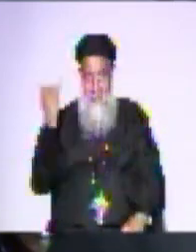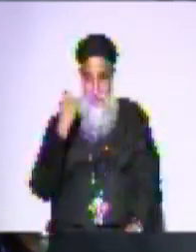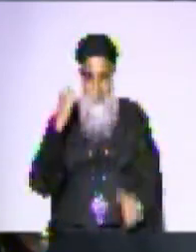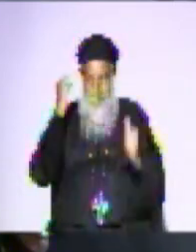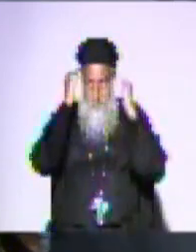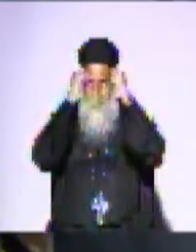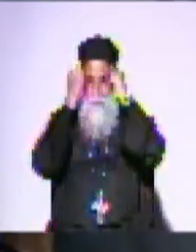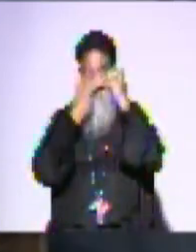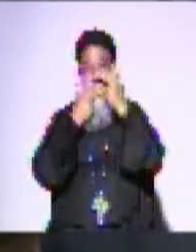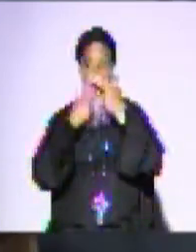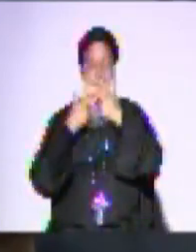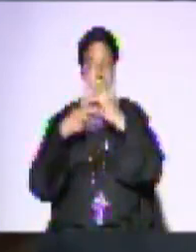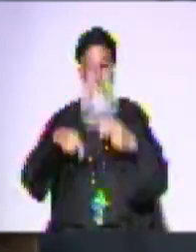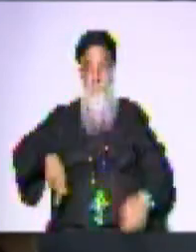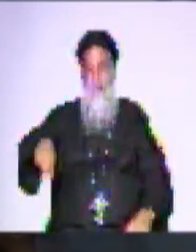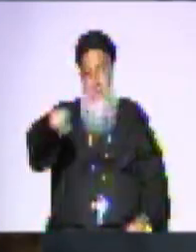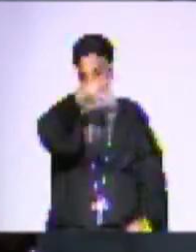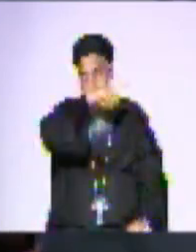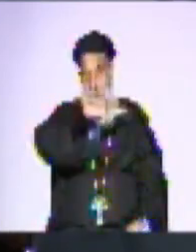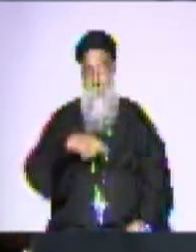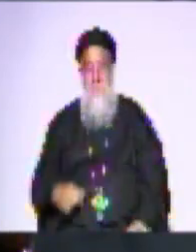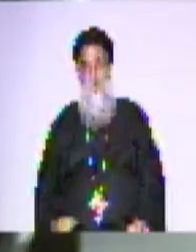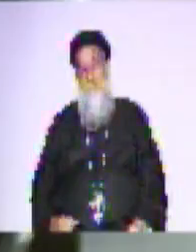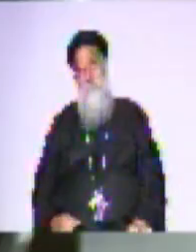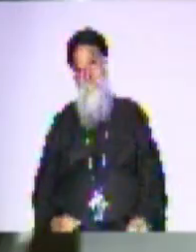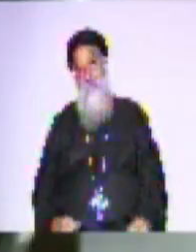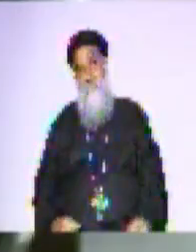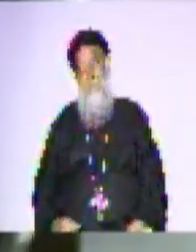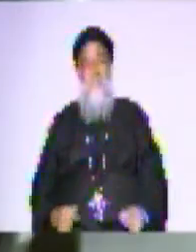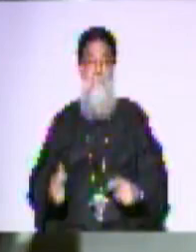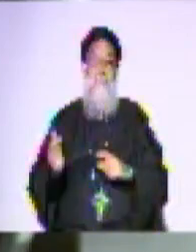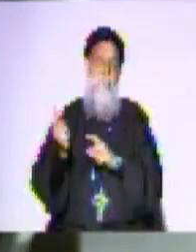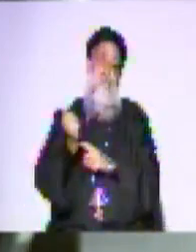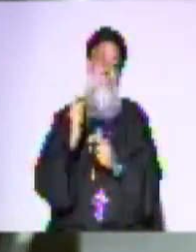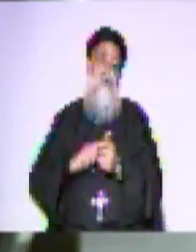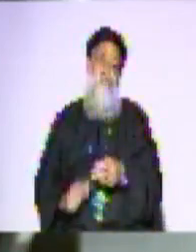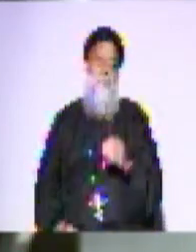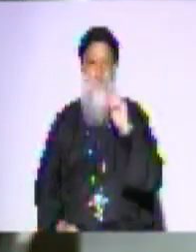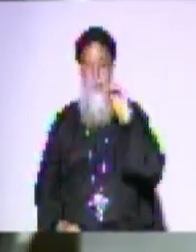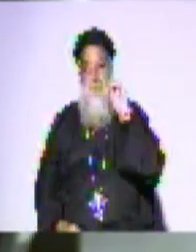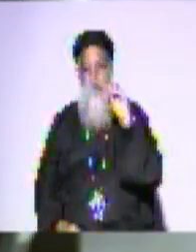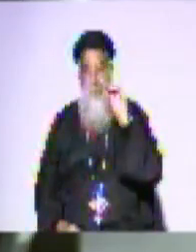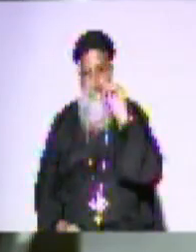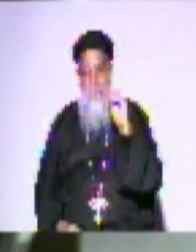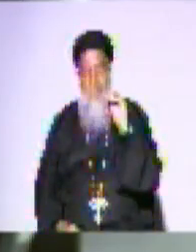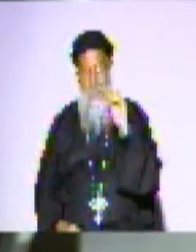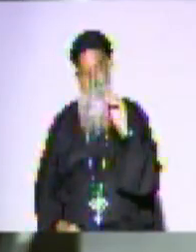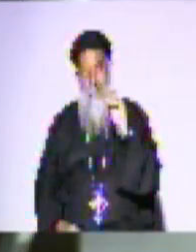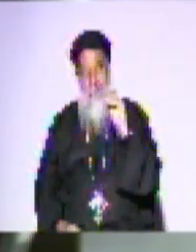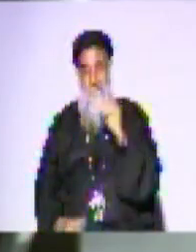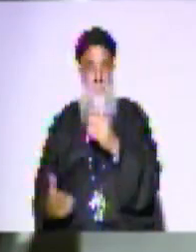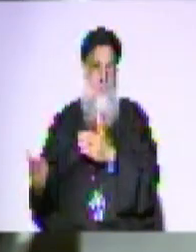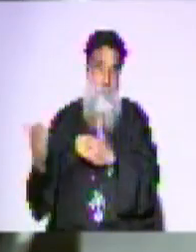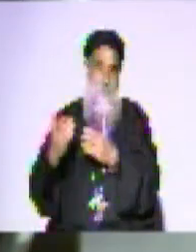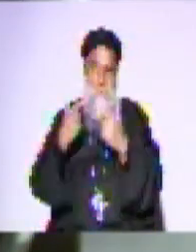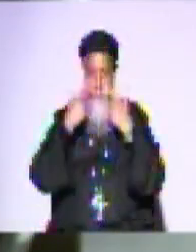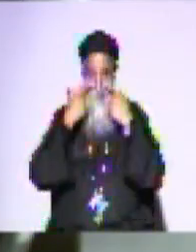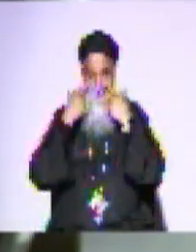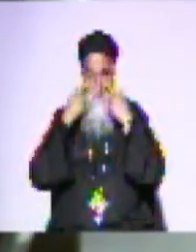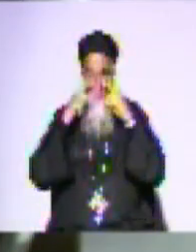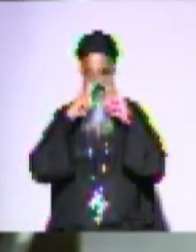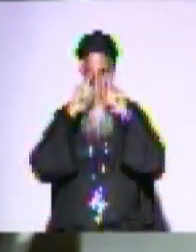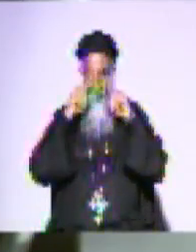كلنا. فالحياة جميل أن السيد المسيح بيقدم وسيلة إيضاح.